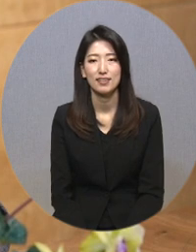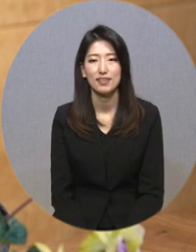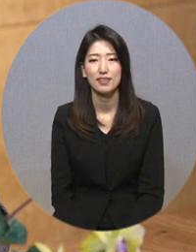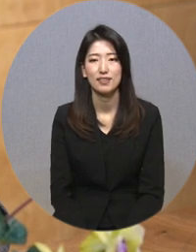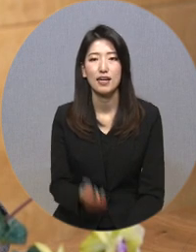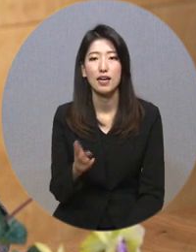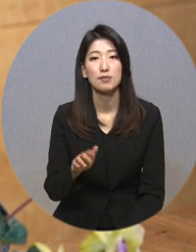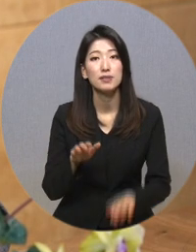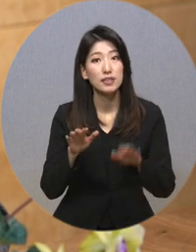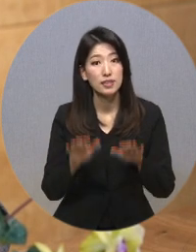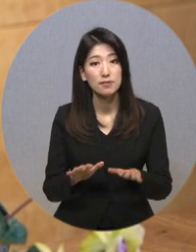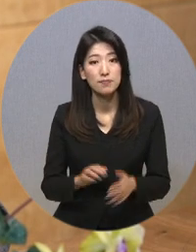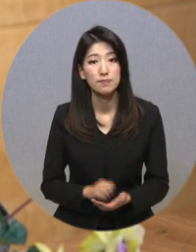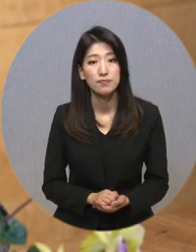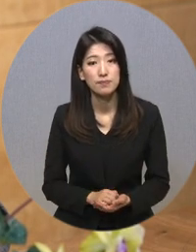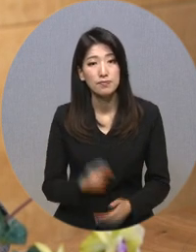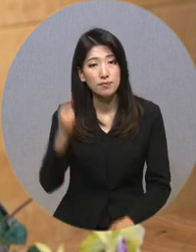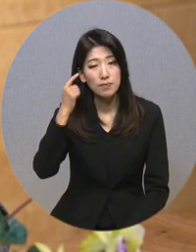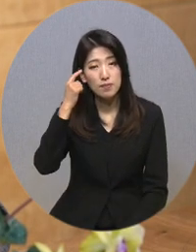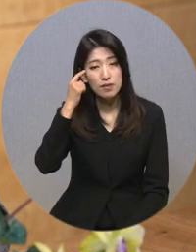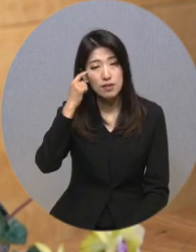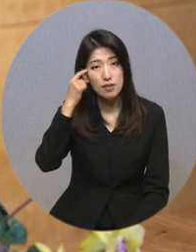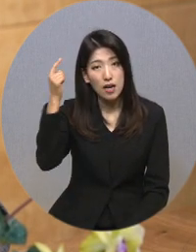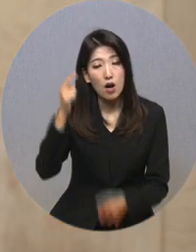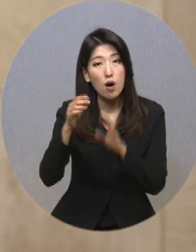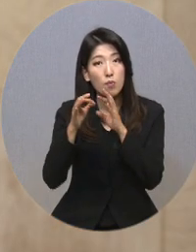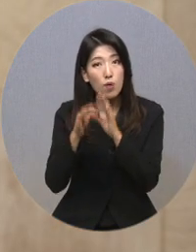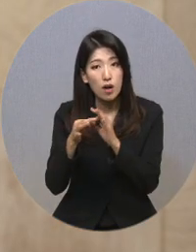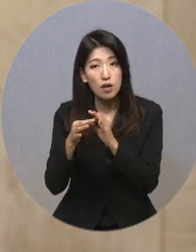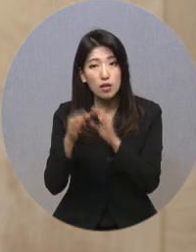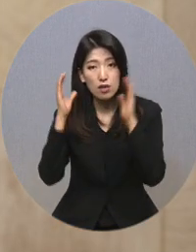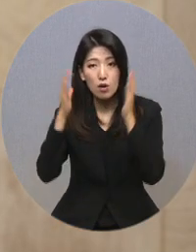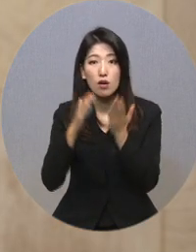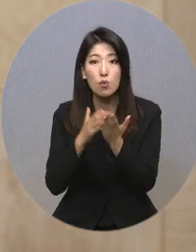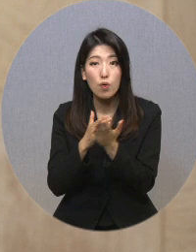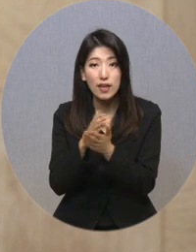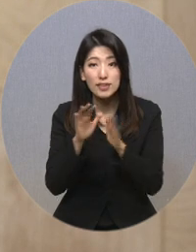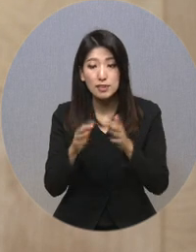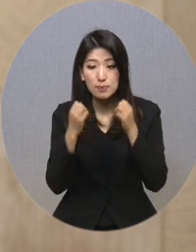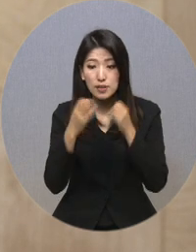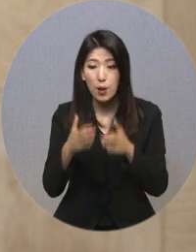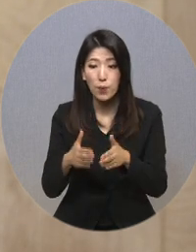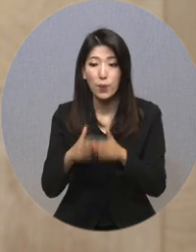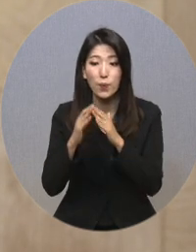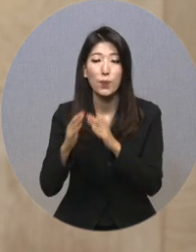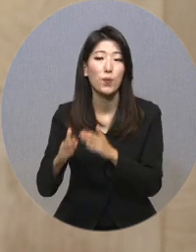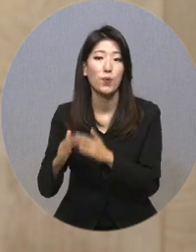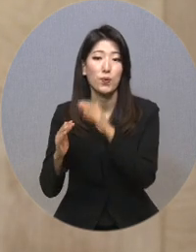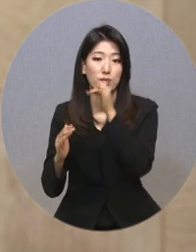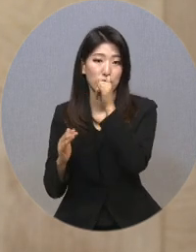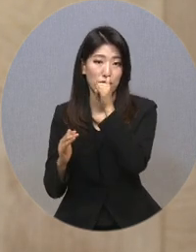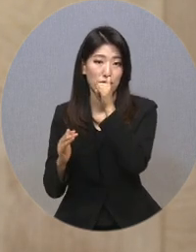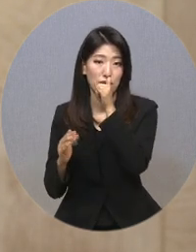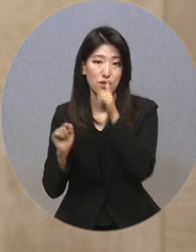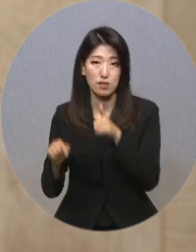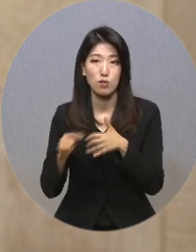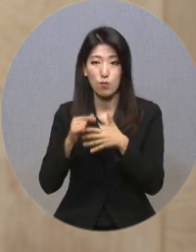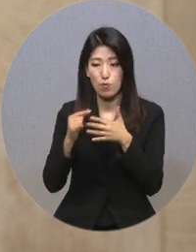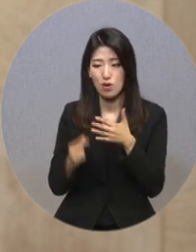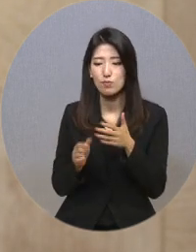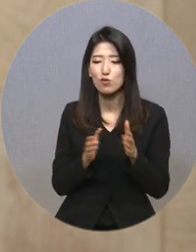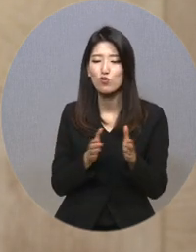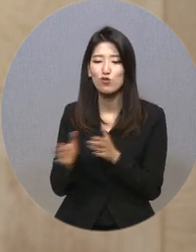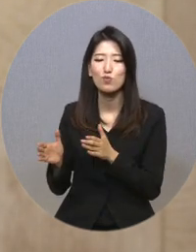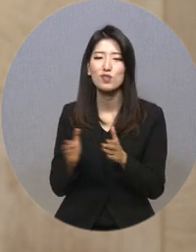저희가 그 창업에 상당히 유리한 과들이 많이 예, 만들어졌기 때문에 이쪽에 지금 많은 프로그램들은 준비하고